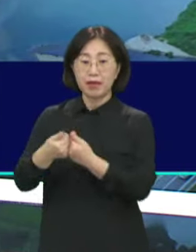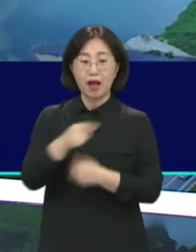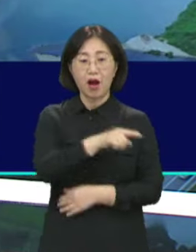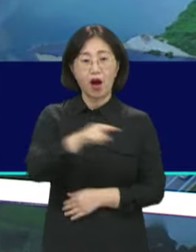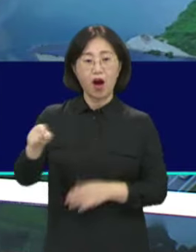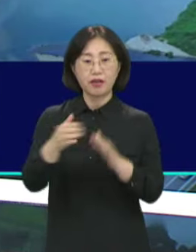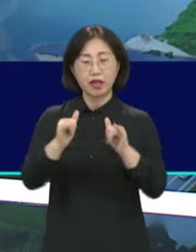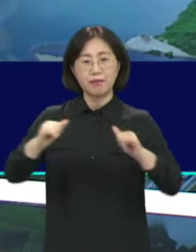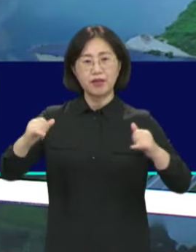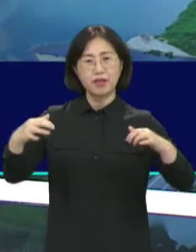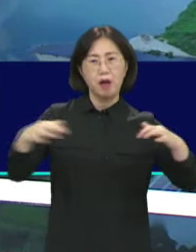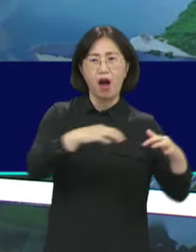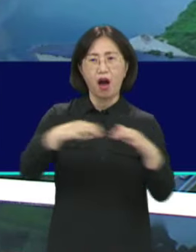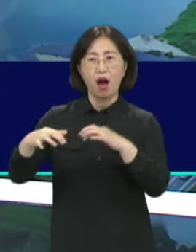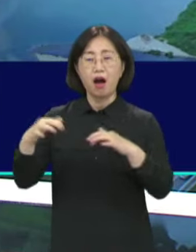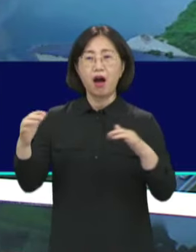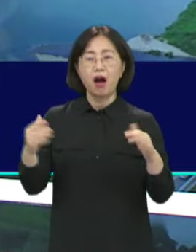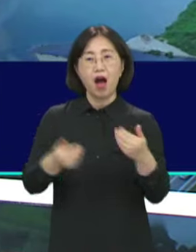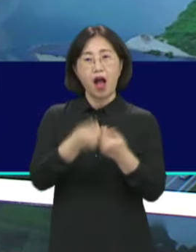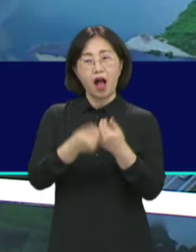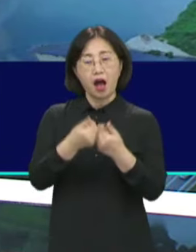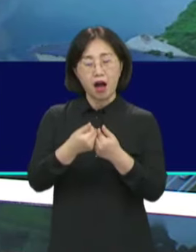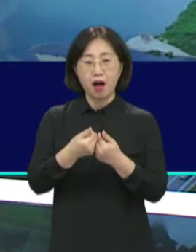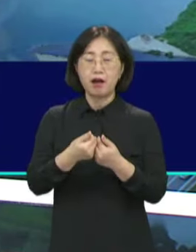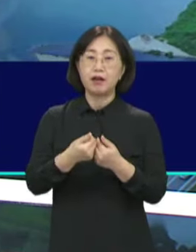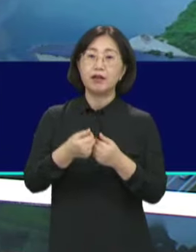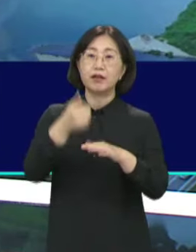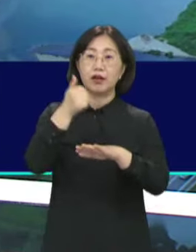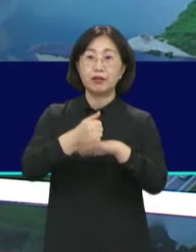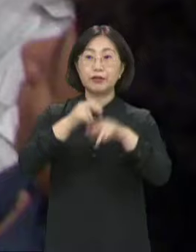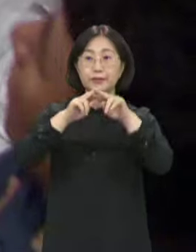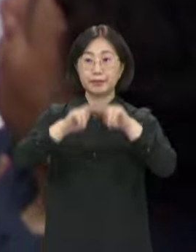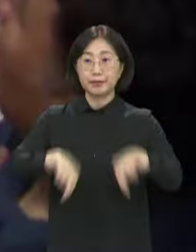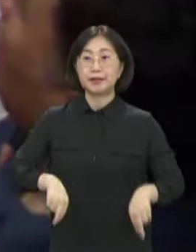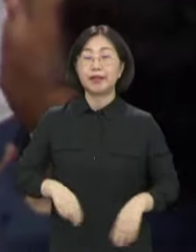결국 무산됐습니다. 박범식 기자의 보도입니다.